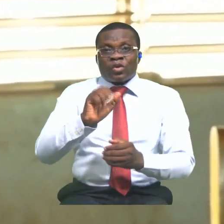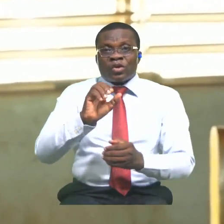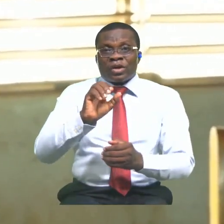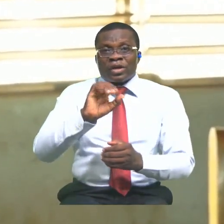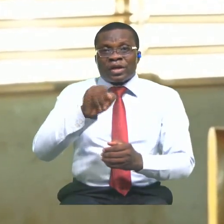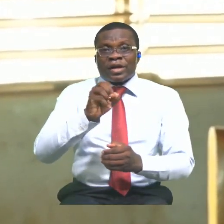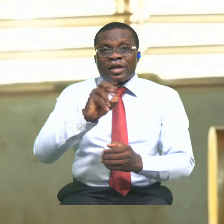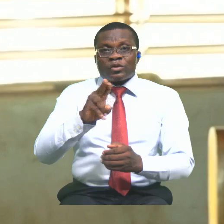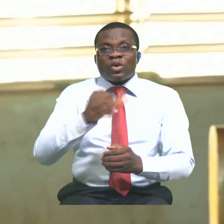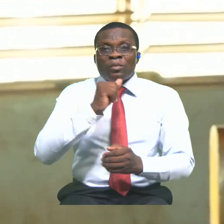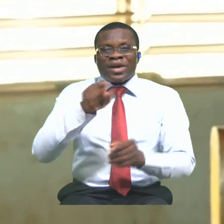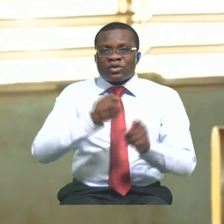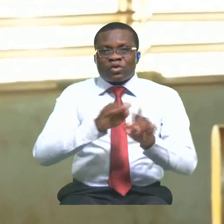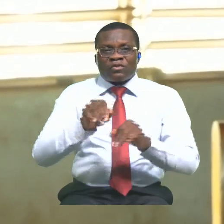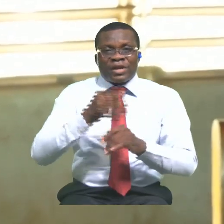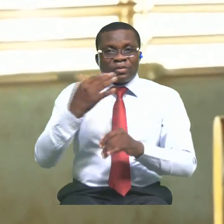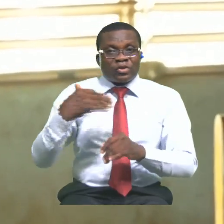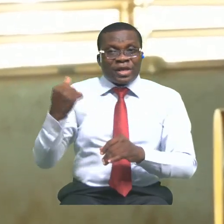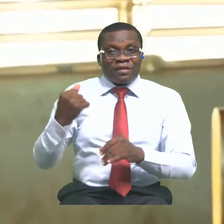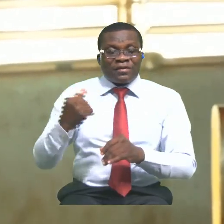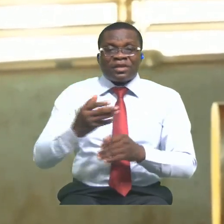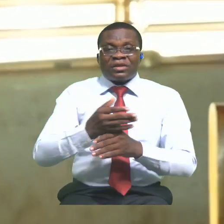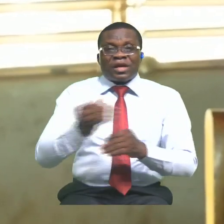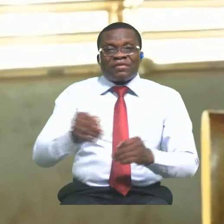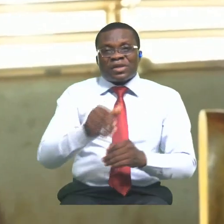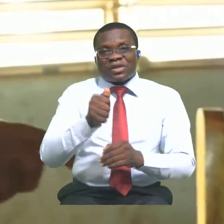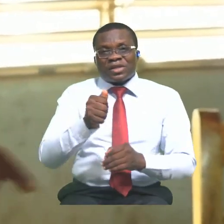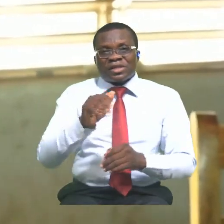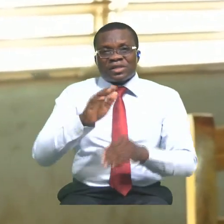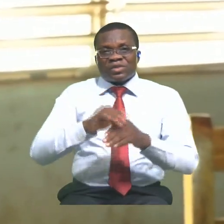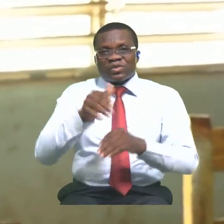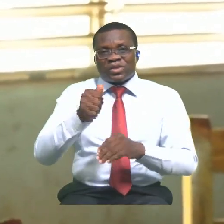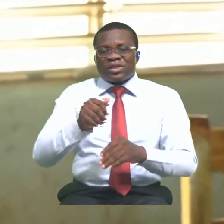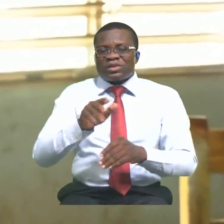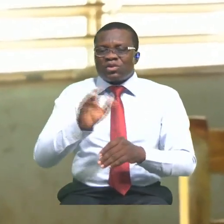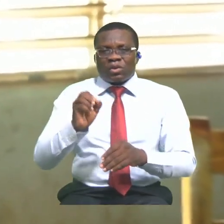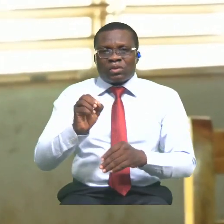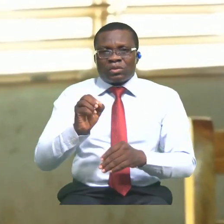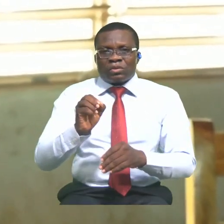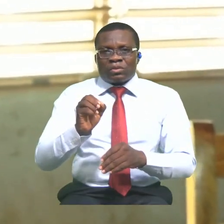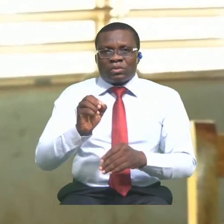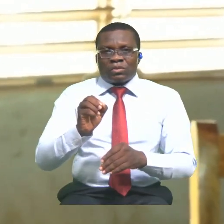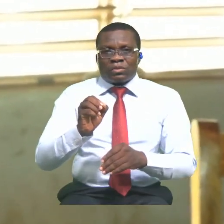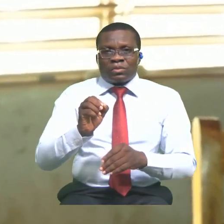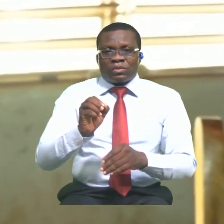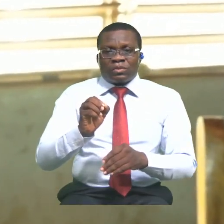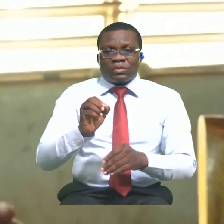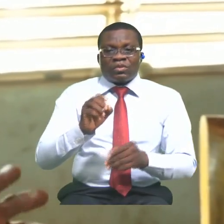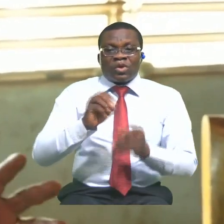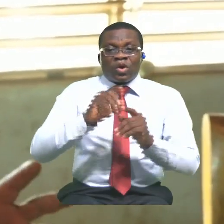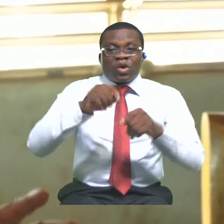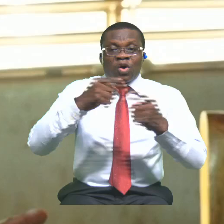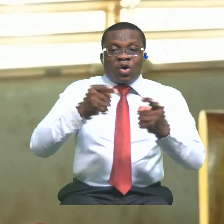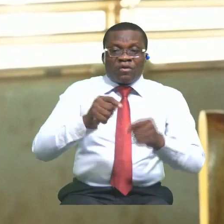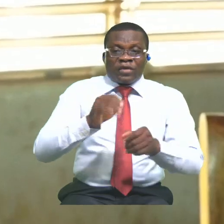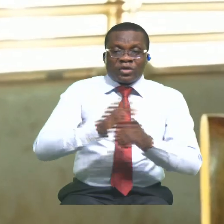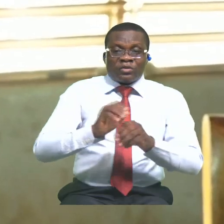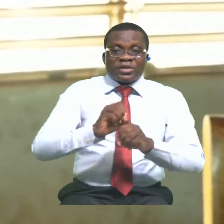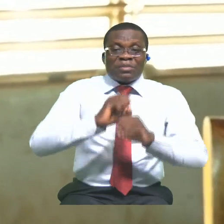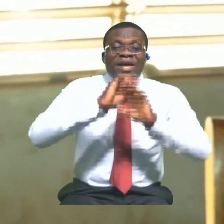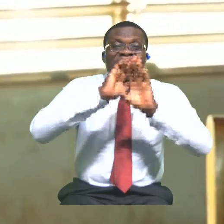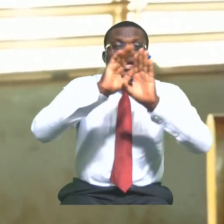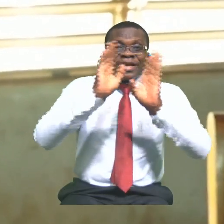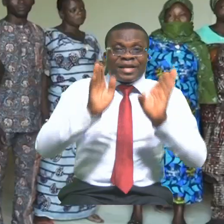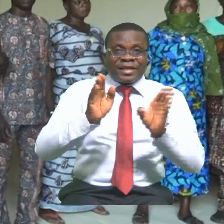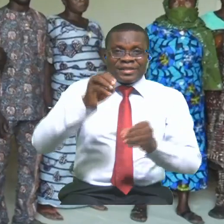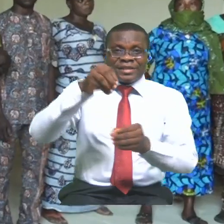jusque-là, avec des densités de 10 sur 10, 10 sur 12 et au nord. On va suffisamment éclaircir les